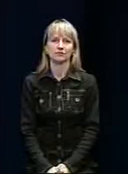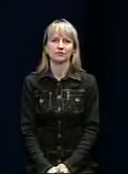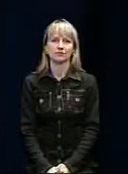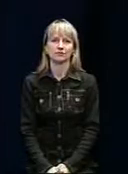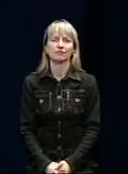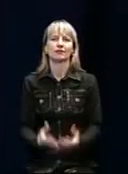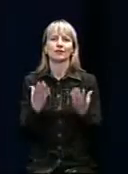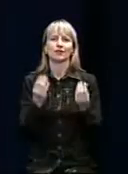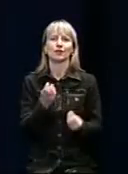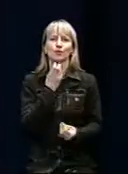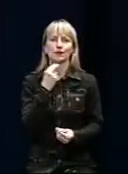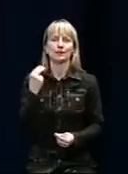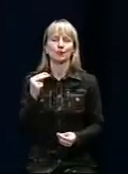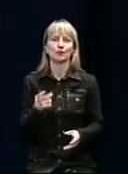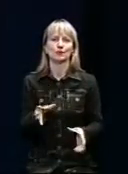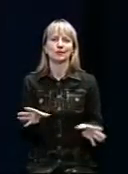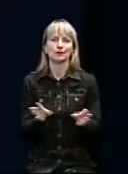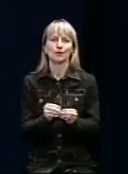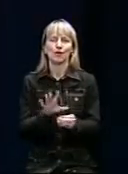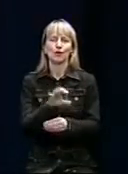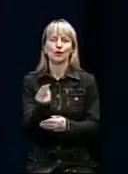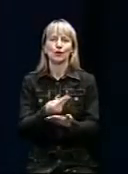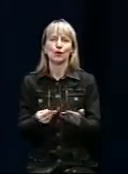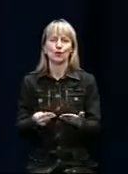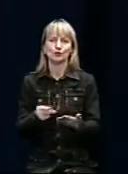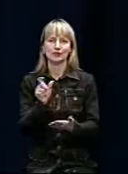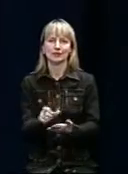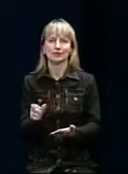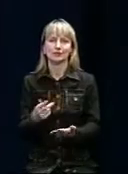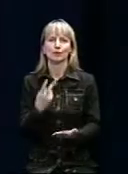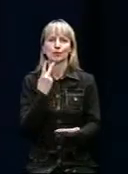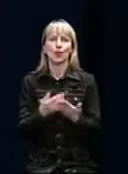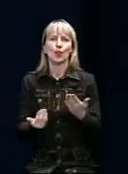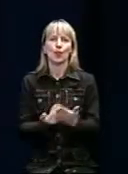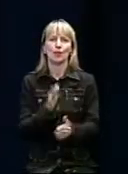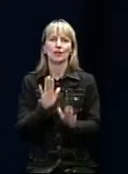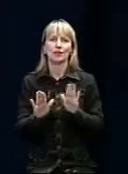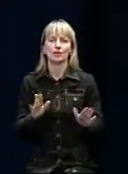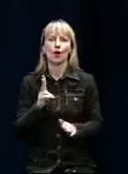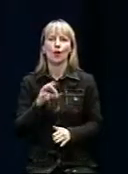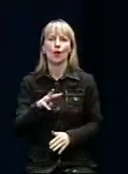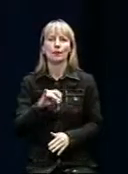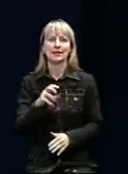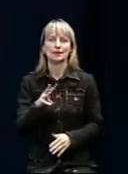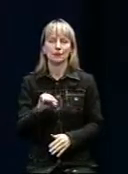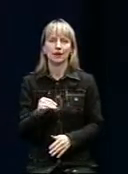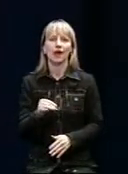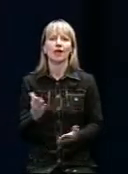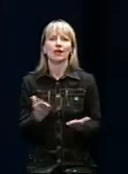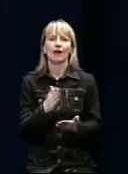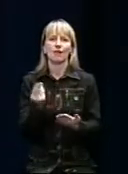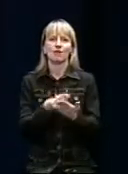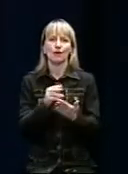День гумору Запорізька спілка фотохудожників відзначила новою виставкою Євгена Кома «Комізми». Про те, як